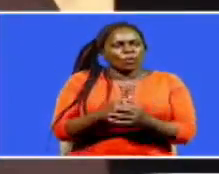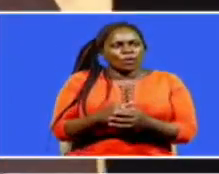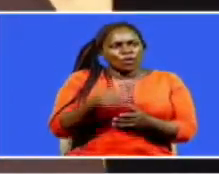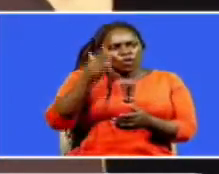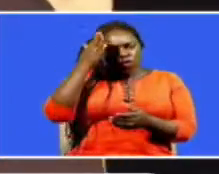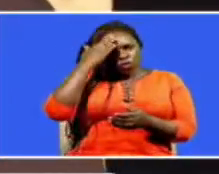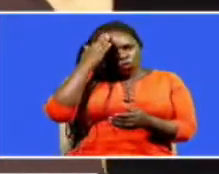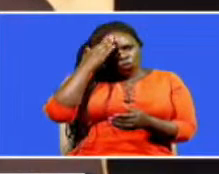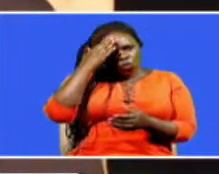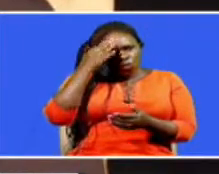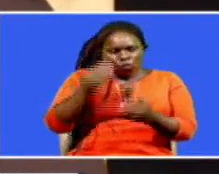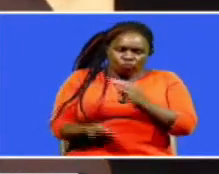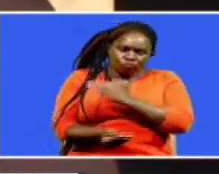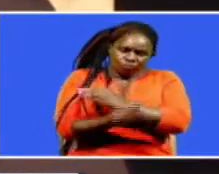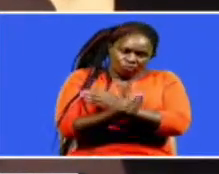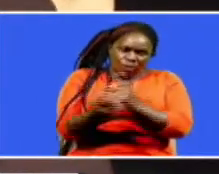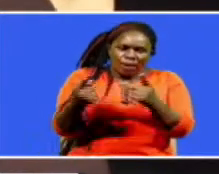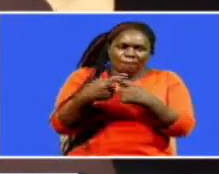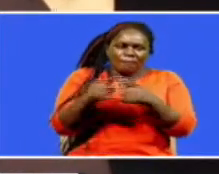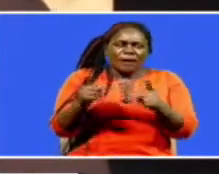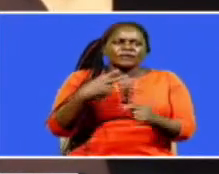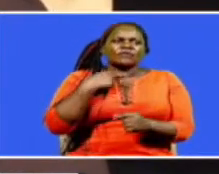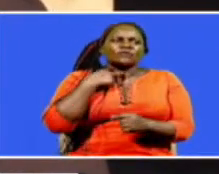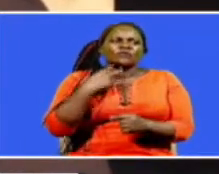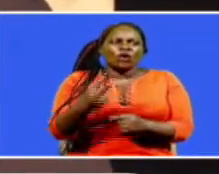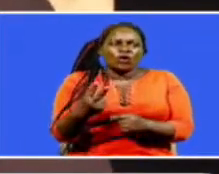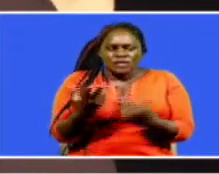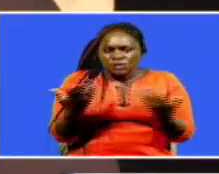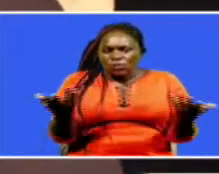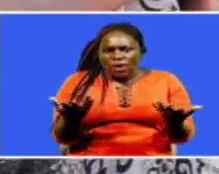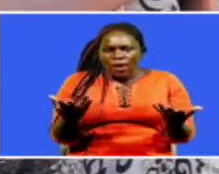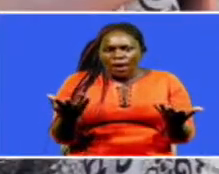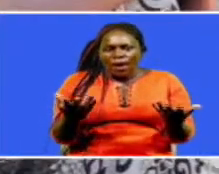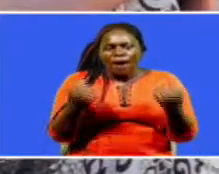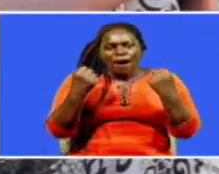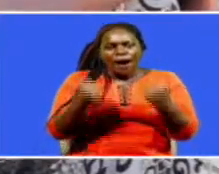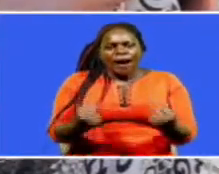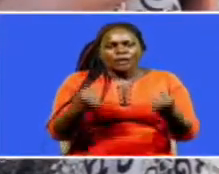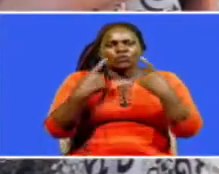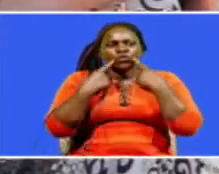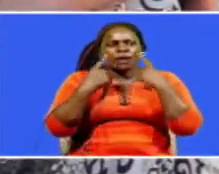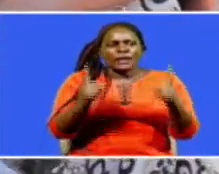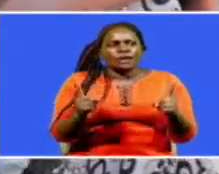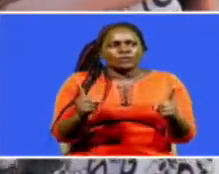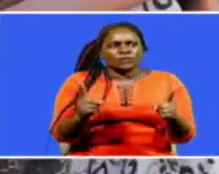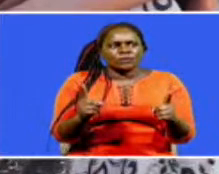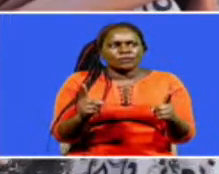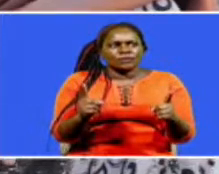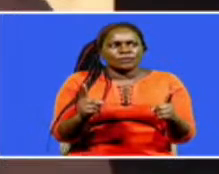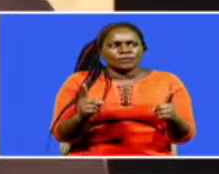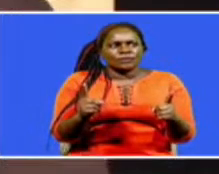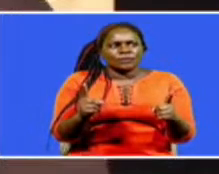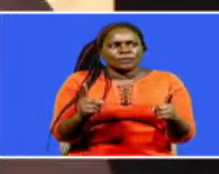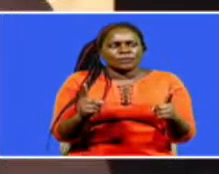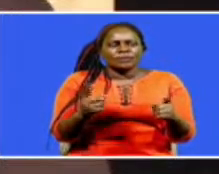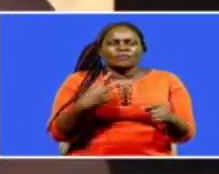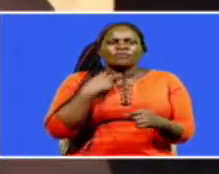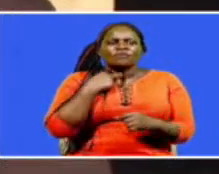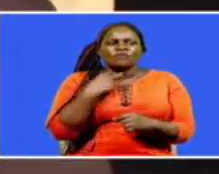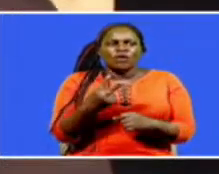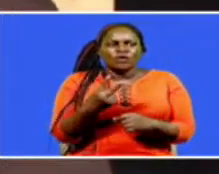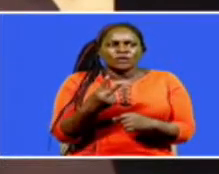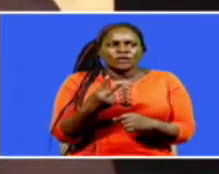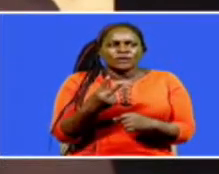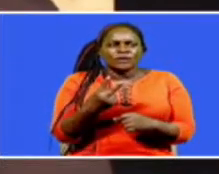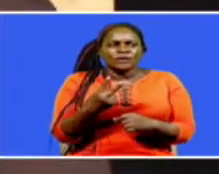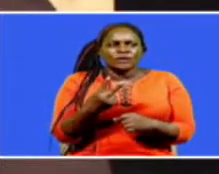tunajua wanadhulumiwa, lakini ile sauti ya kuitoa ilikuwa ngumu kwetu, hata kama tumesoma, lakini sauti haikuwa wazi